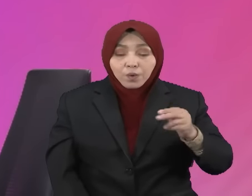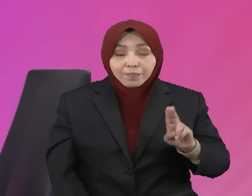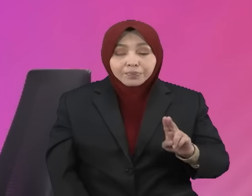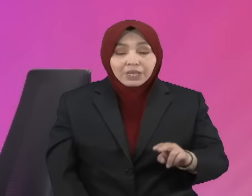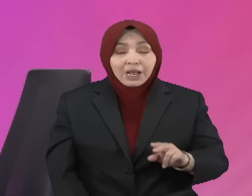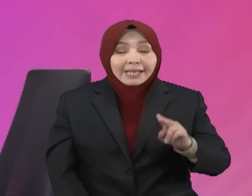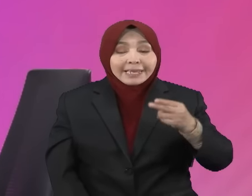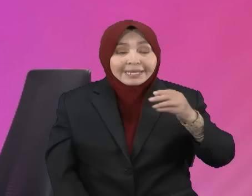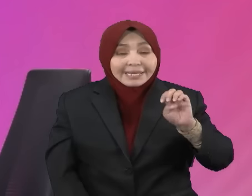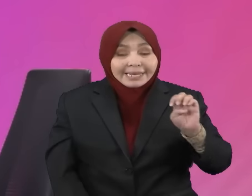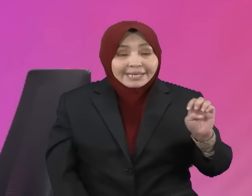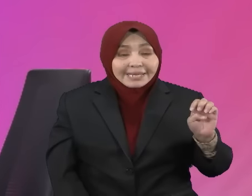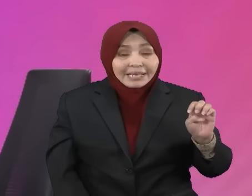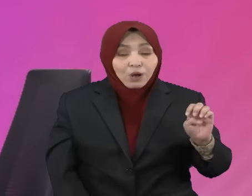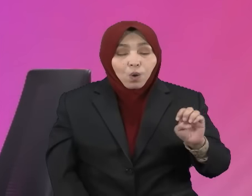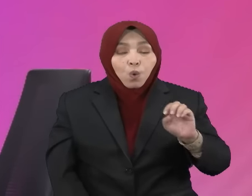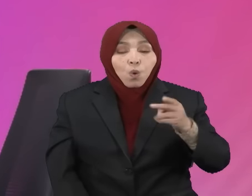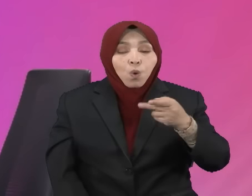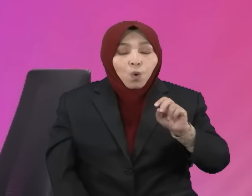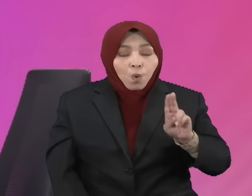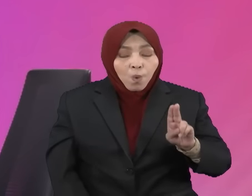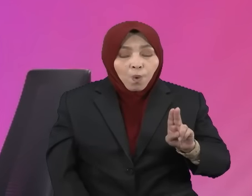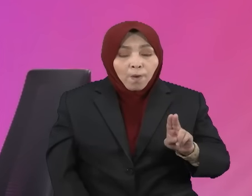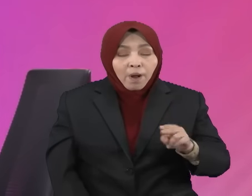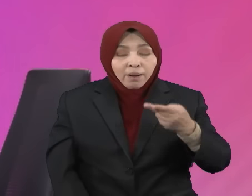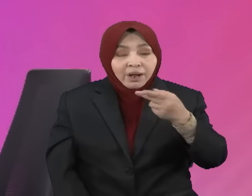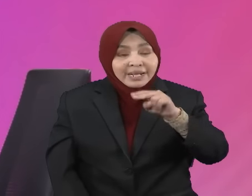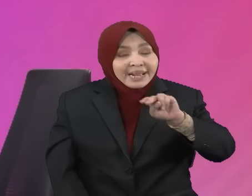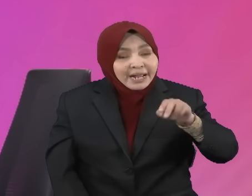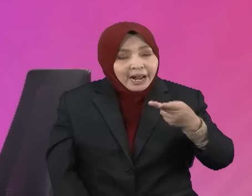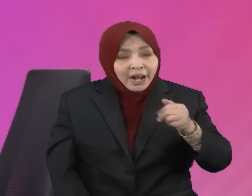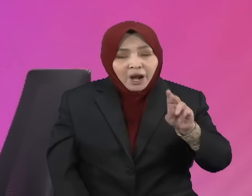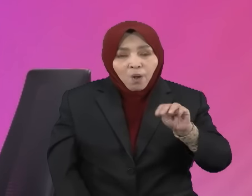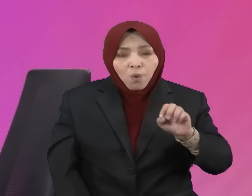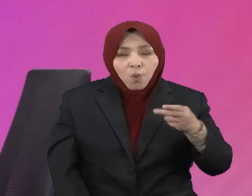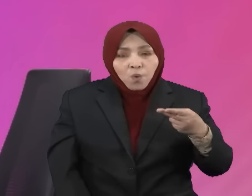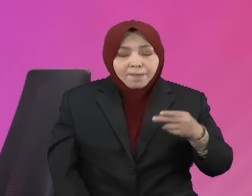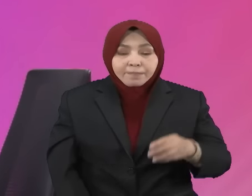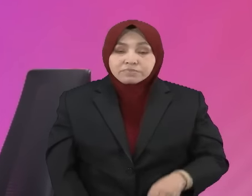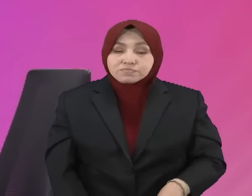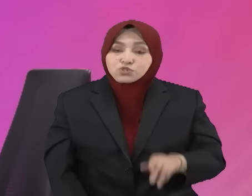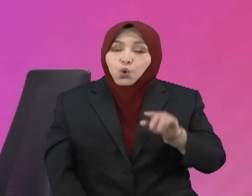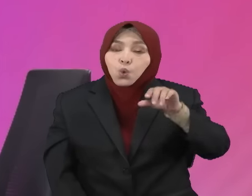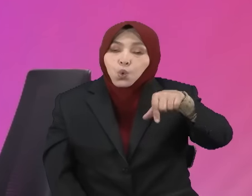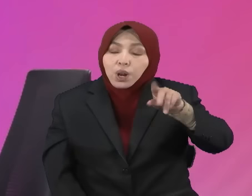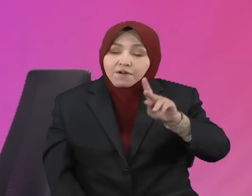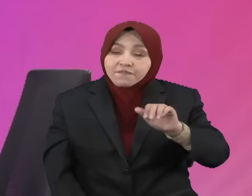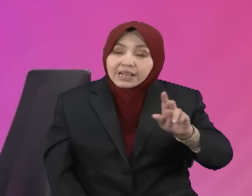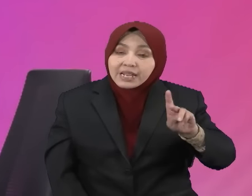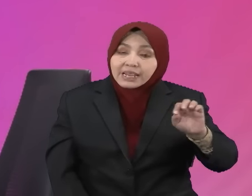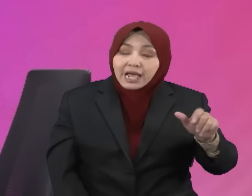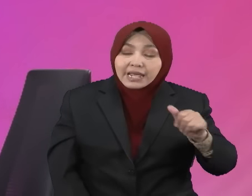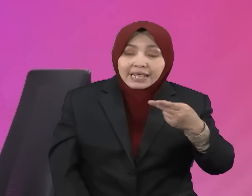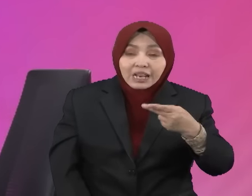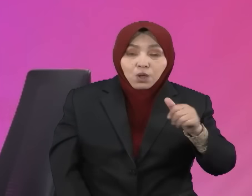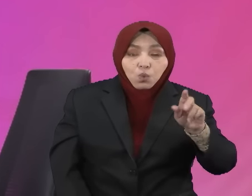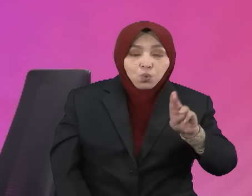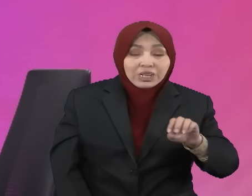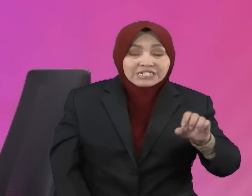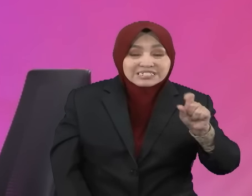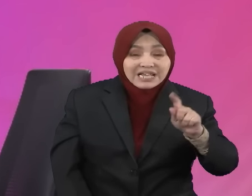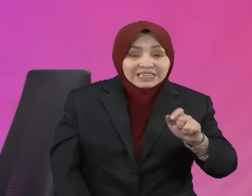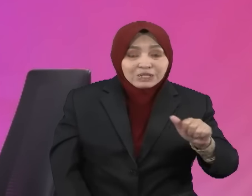Hi. Hu. Hil hu. قل فلله